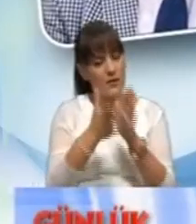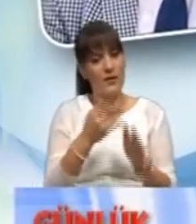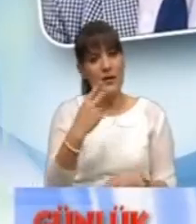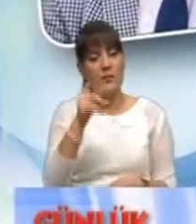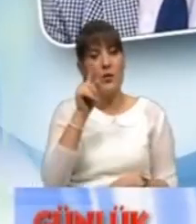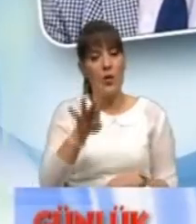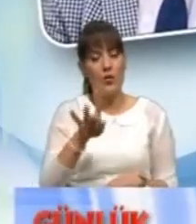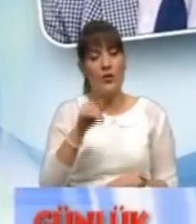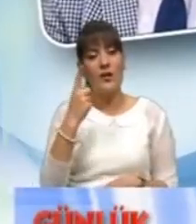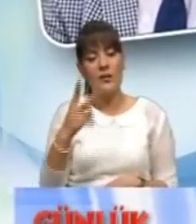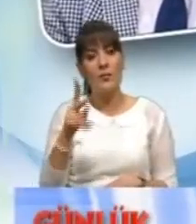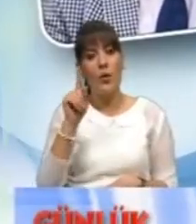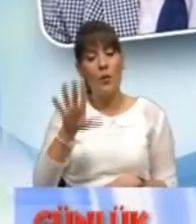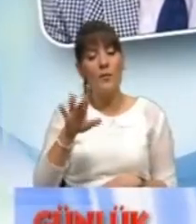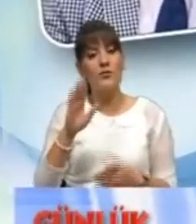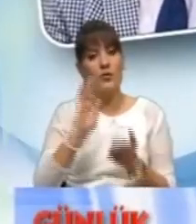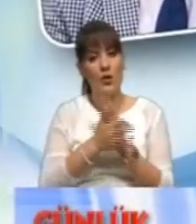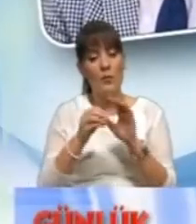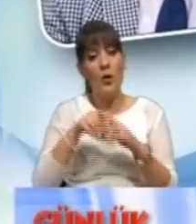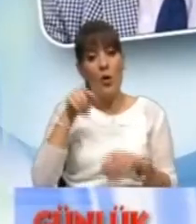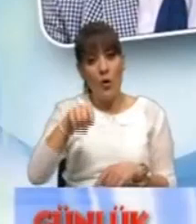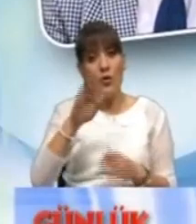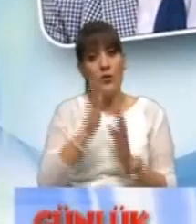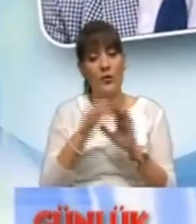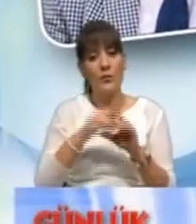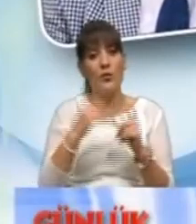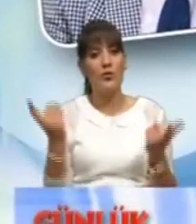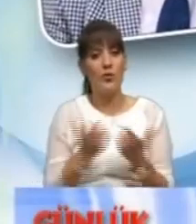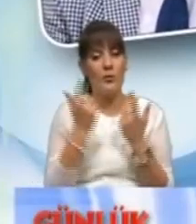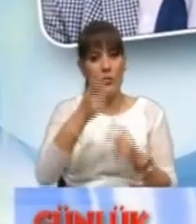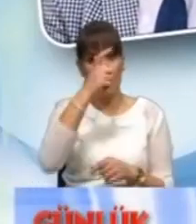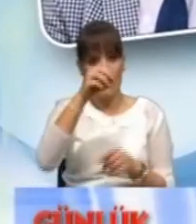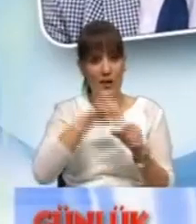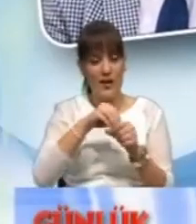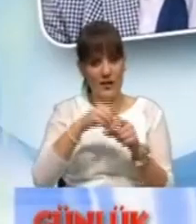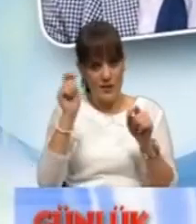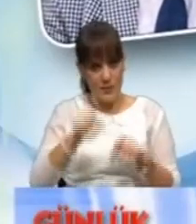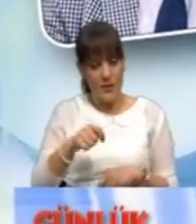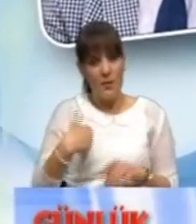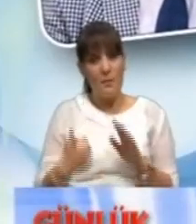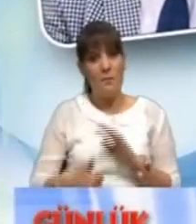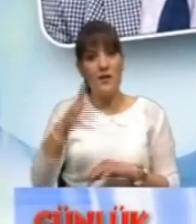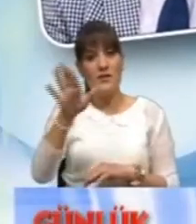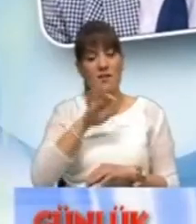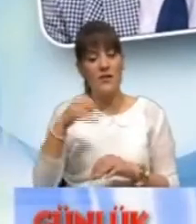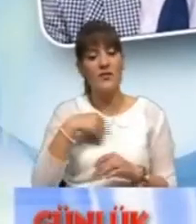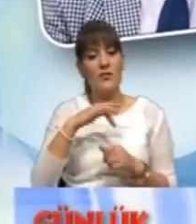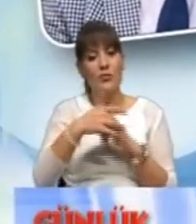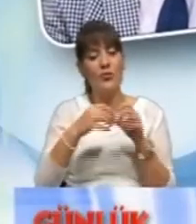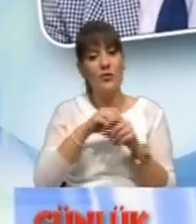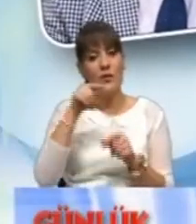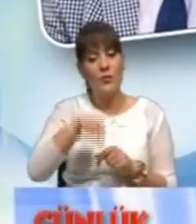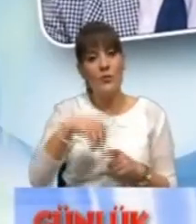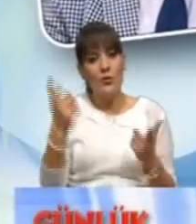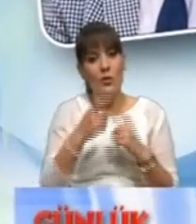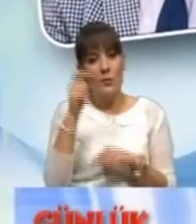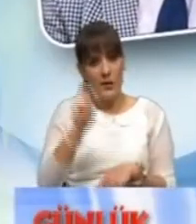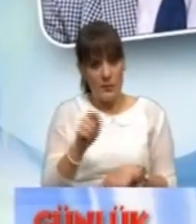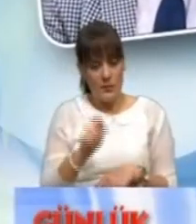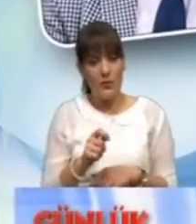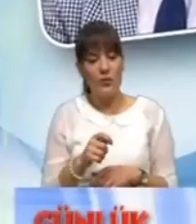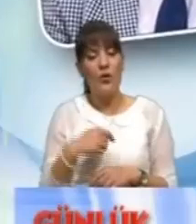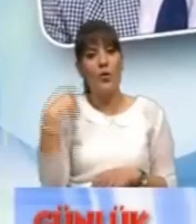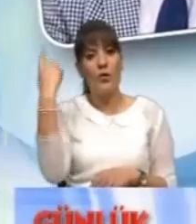Harika, 2014-2015 döneminde, işte o dönemde de toplantımızı Türkiye'de yapacağız. Yani başkanın seçildiği ülkede zaten bu toplantı